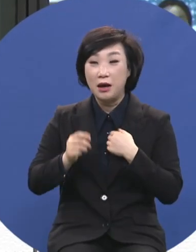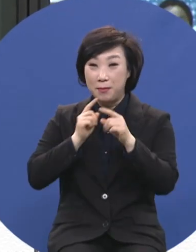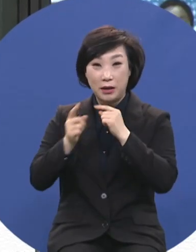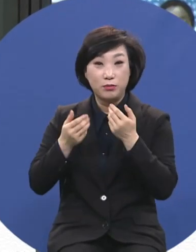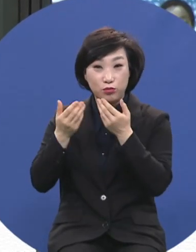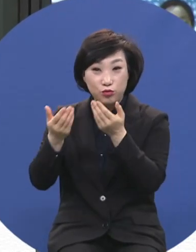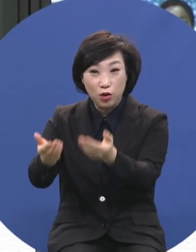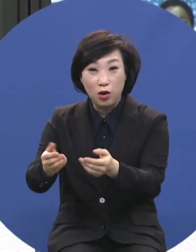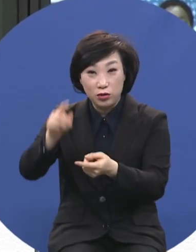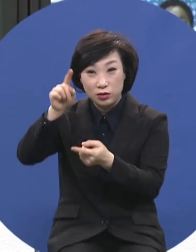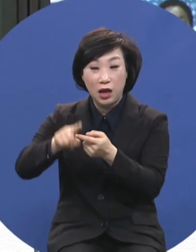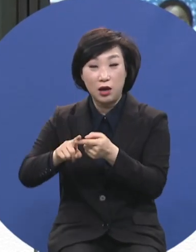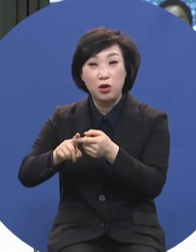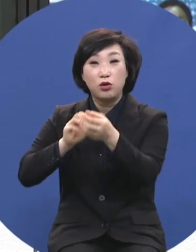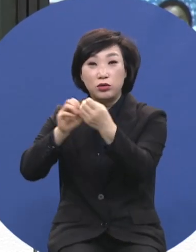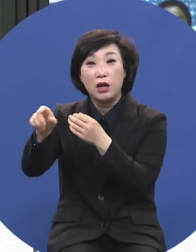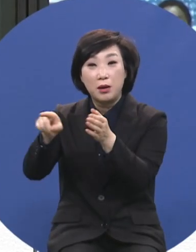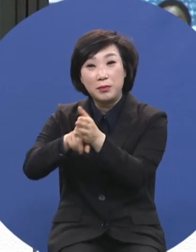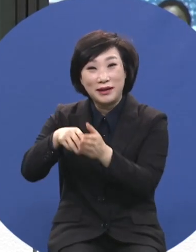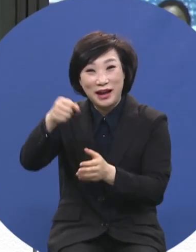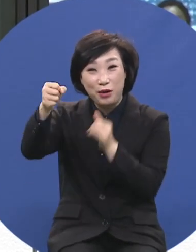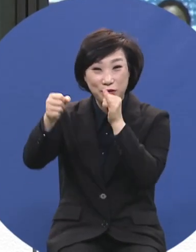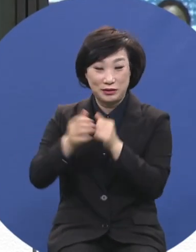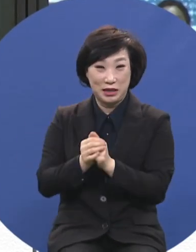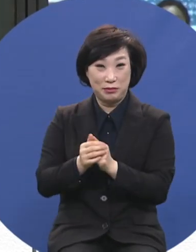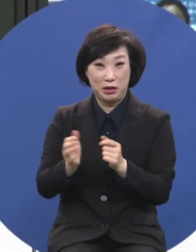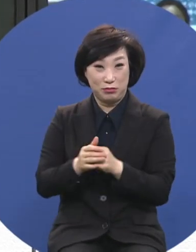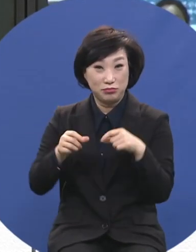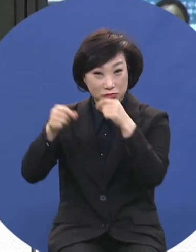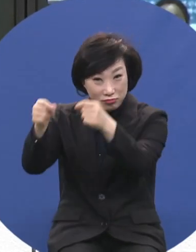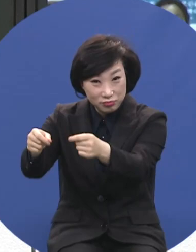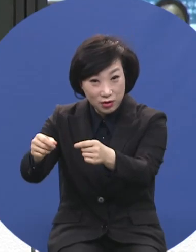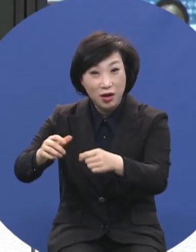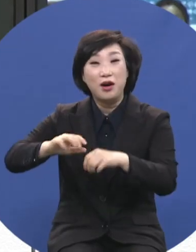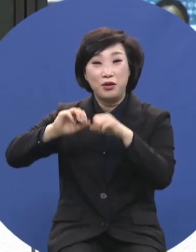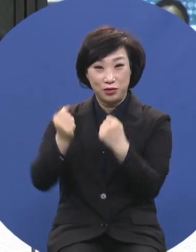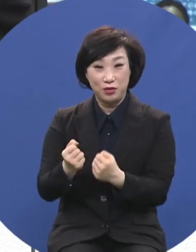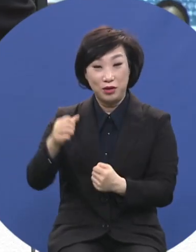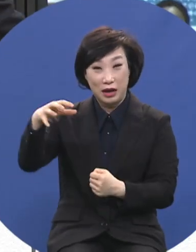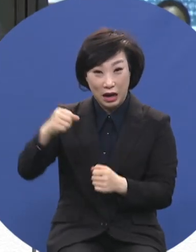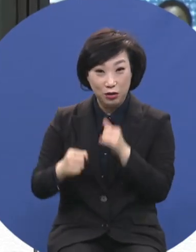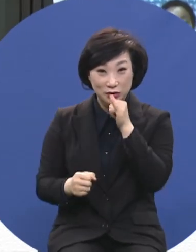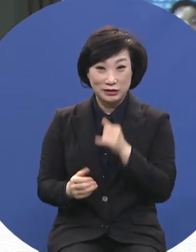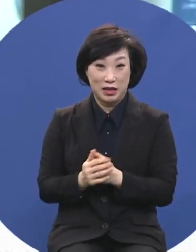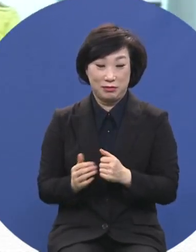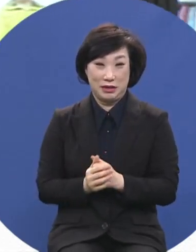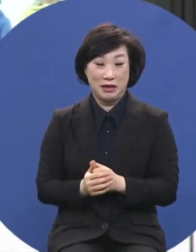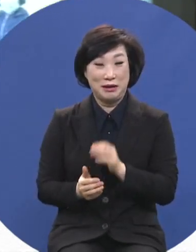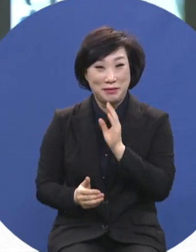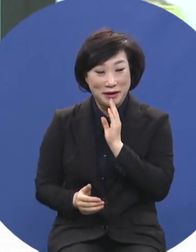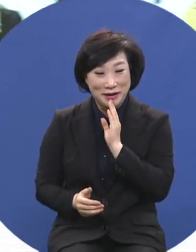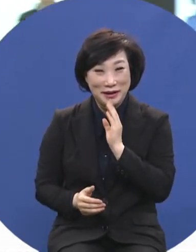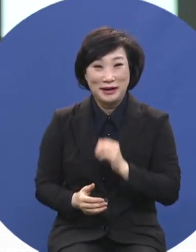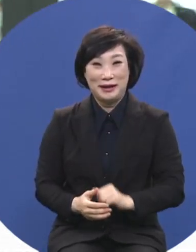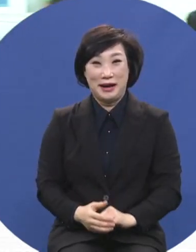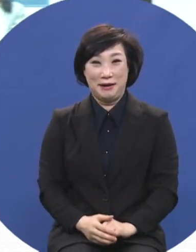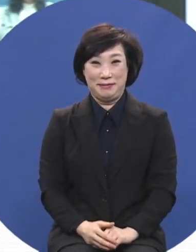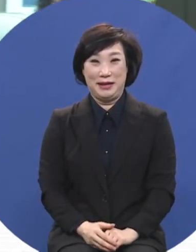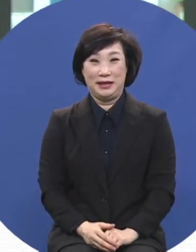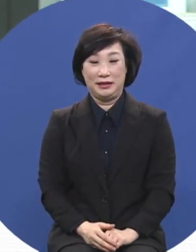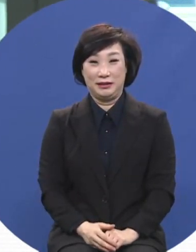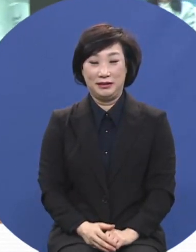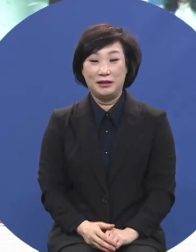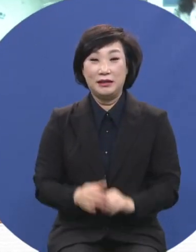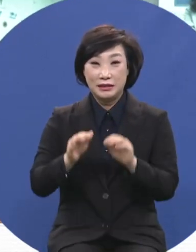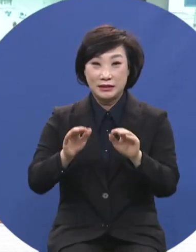말씀을 그대로 된다고 적용이 돼버려. 받아들였다 그 말이요. 받아들였다.